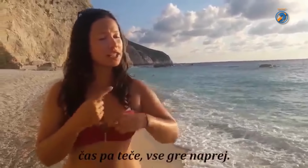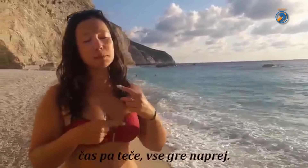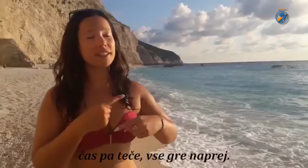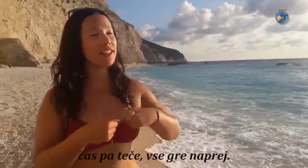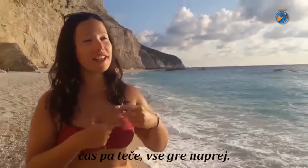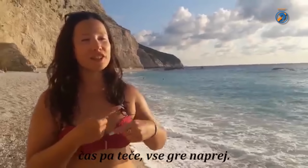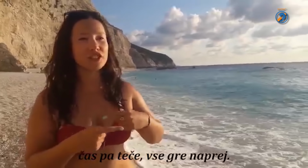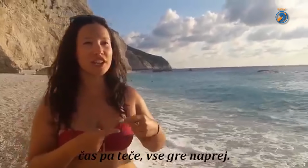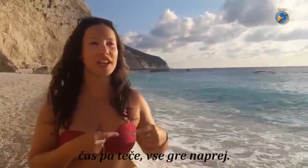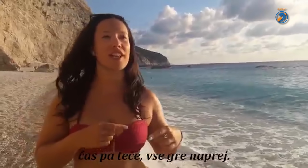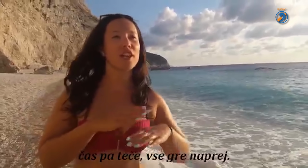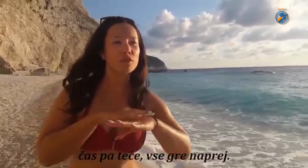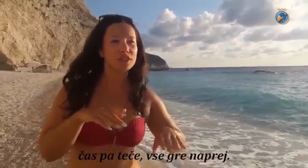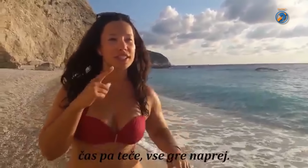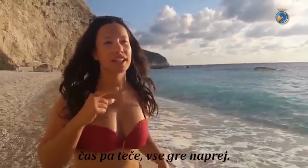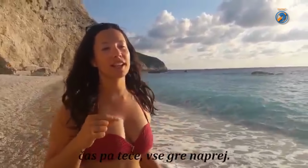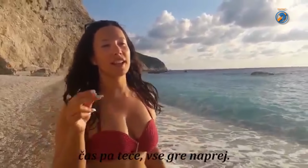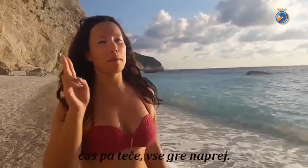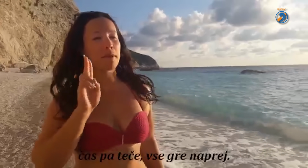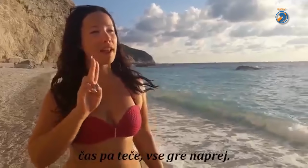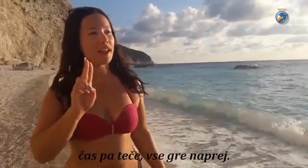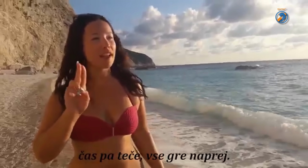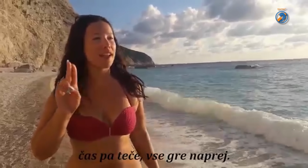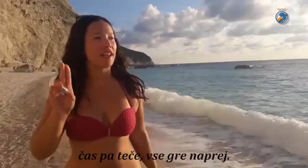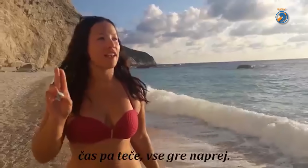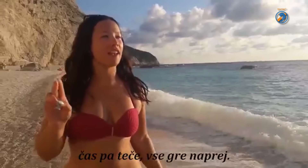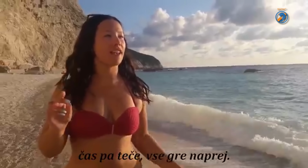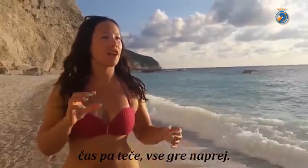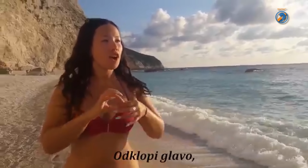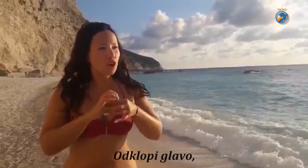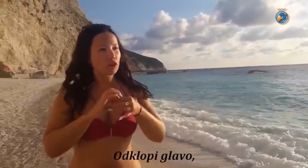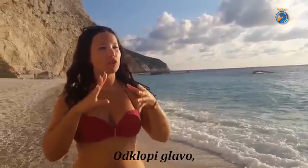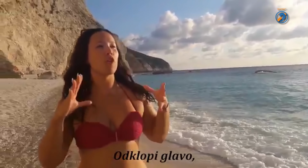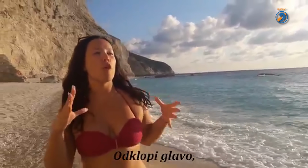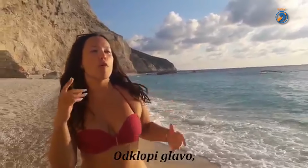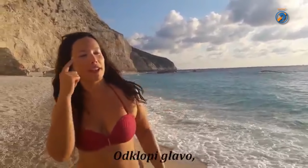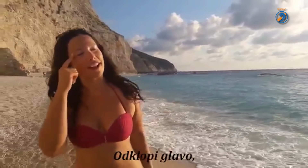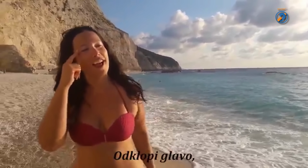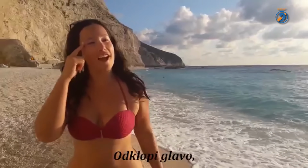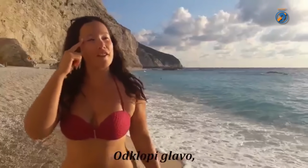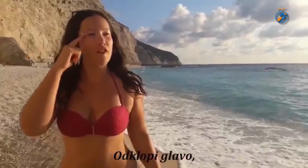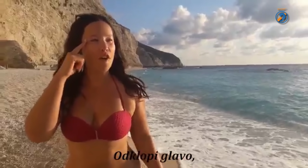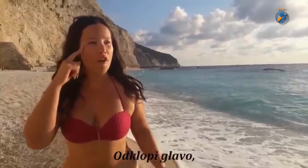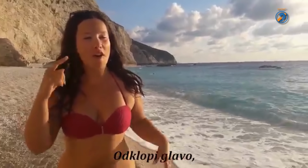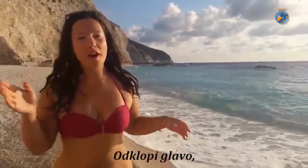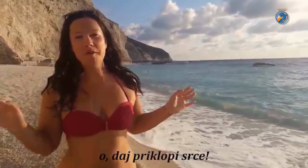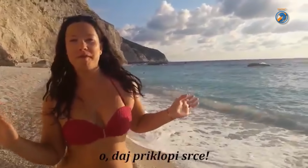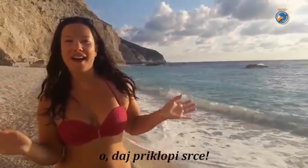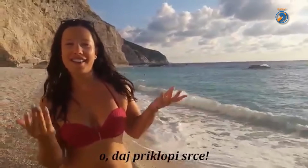čas pa teče, vse gre naprej. Odklopi glavo,